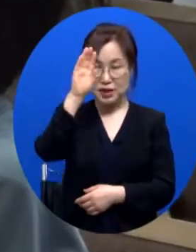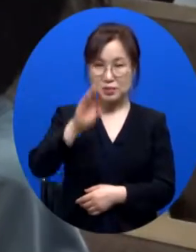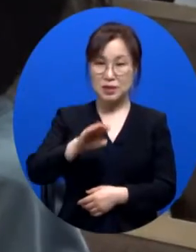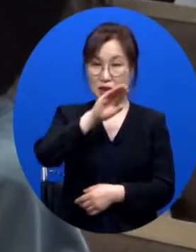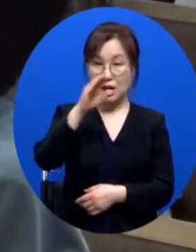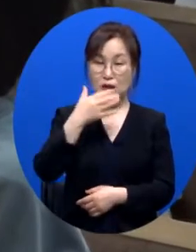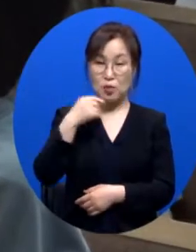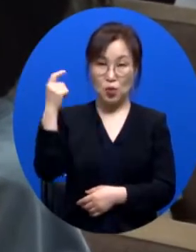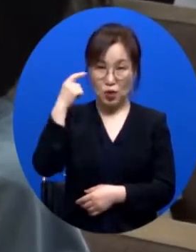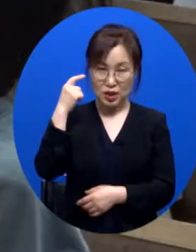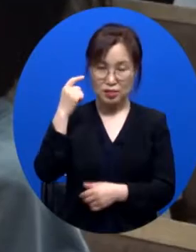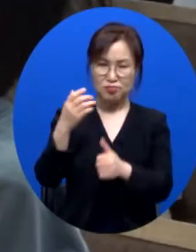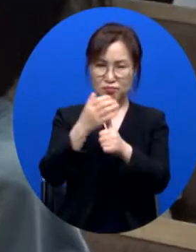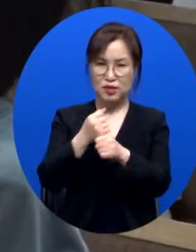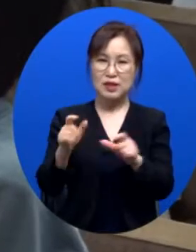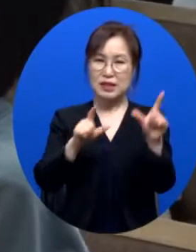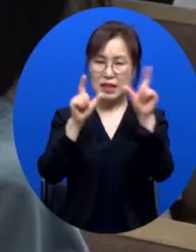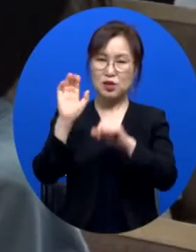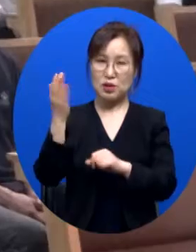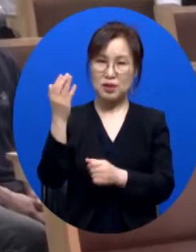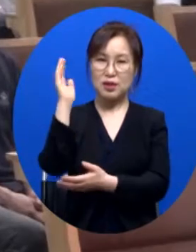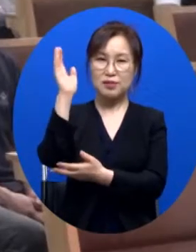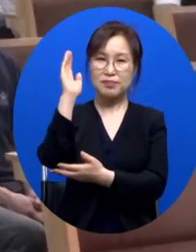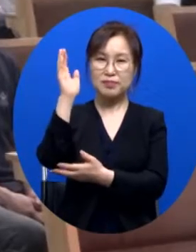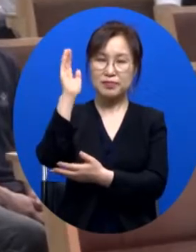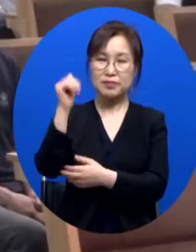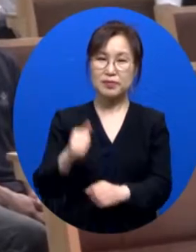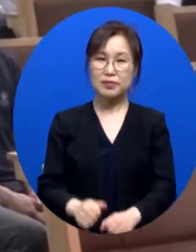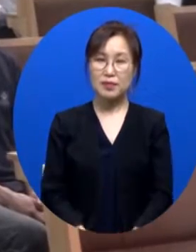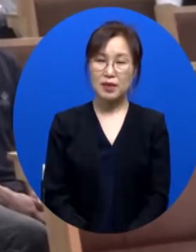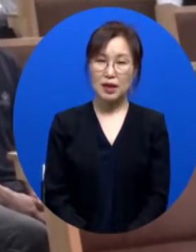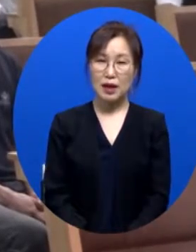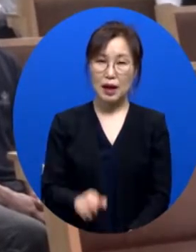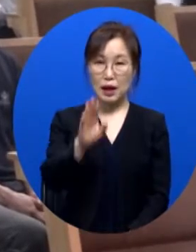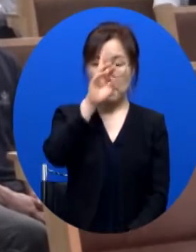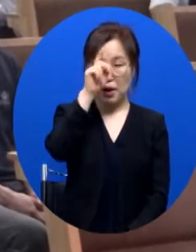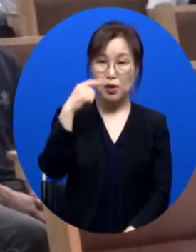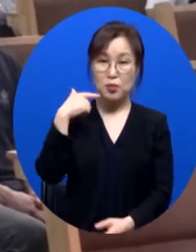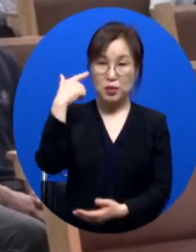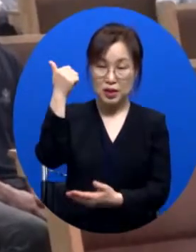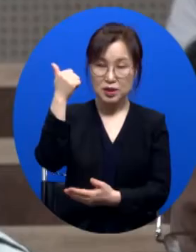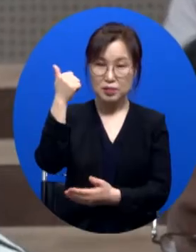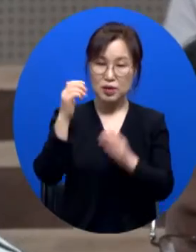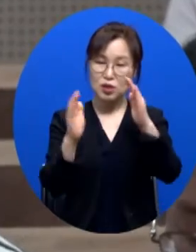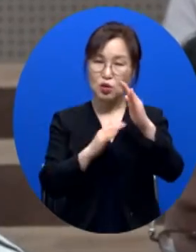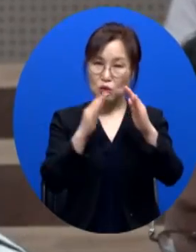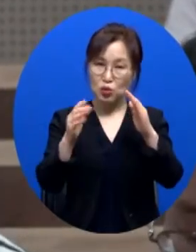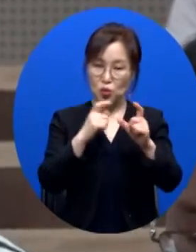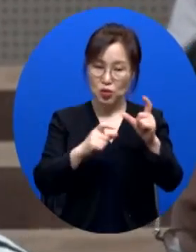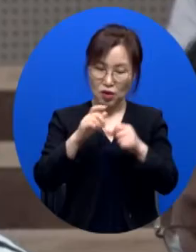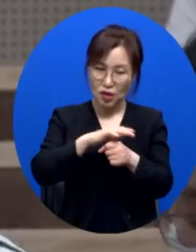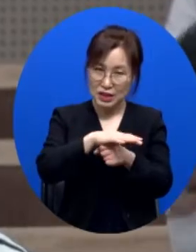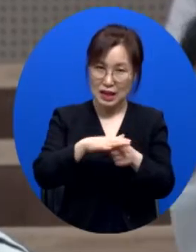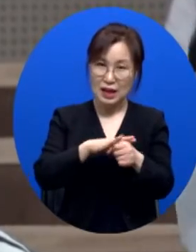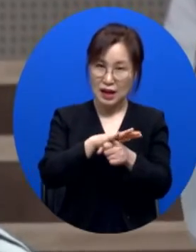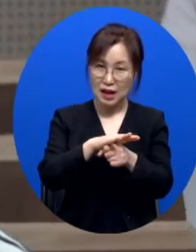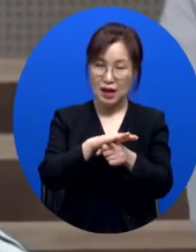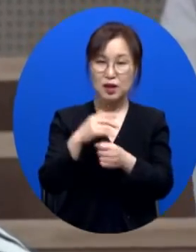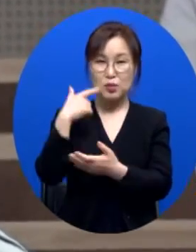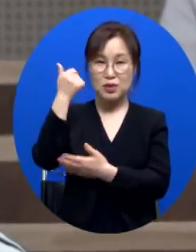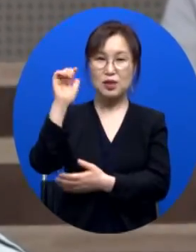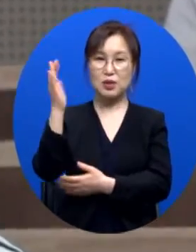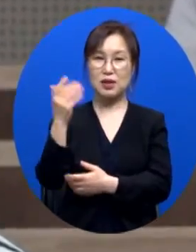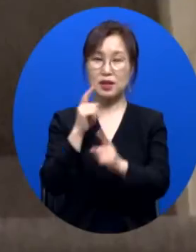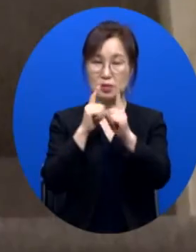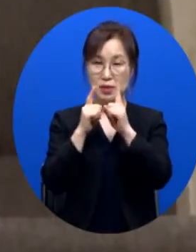살아야 한다고 말씀을 전했습니다 이어 오늘의 교회 박성수 목사는 성도들을 더 사랑하는 목회자가 되겠다 고 말했습니다